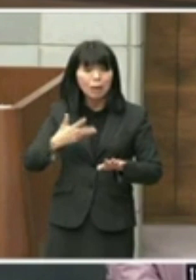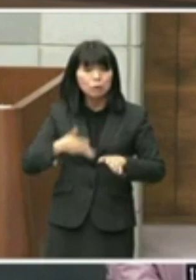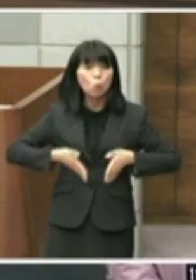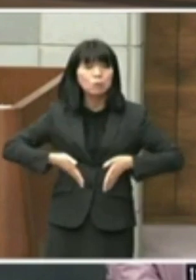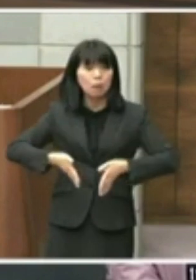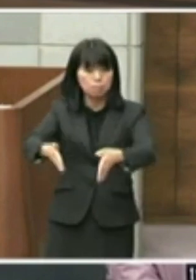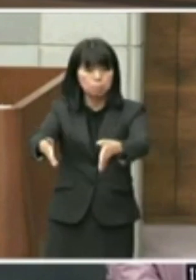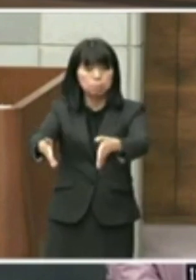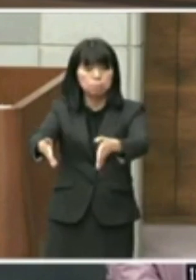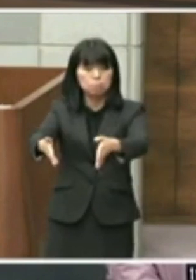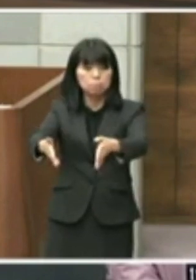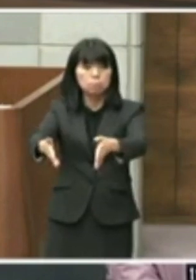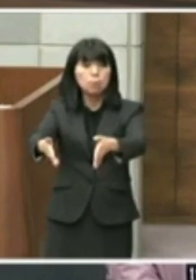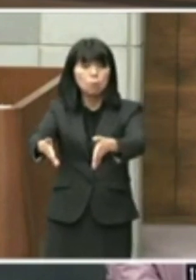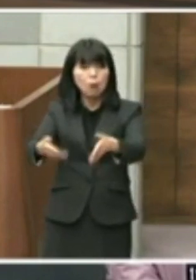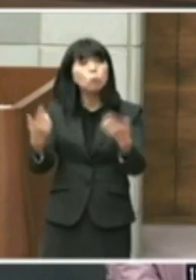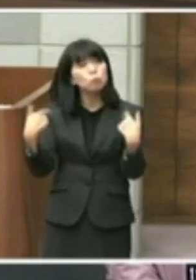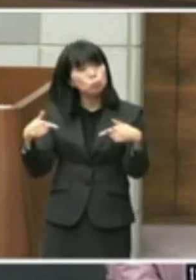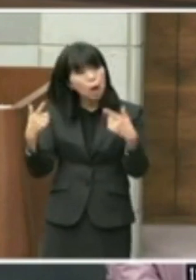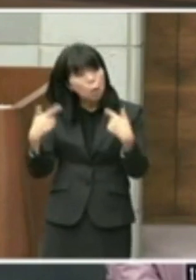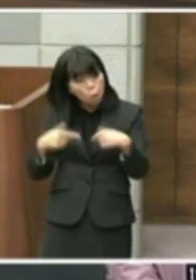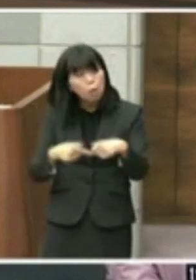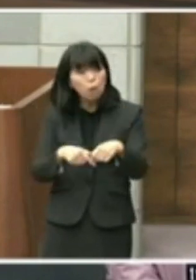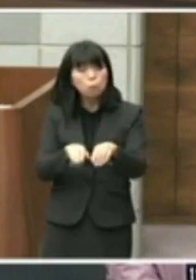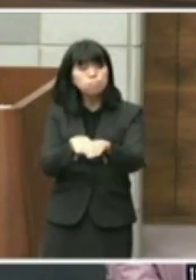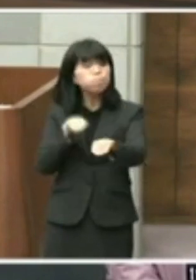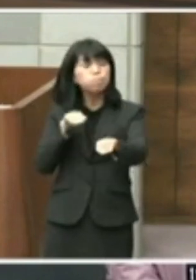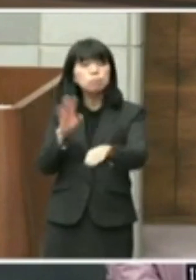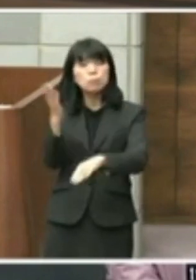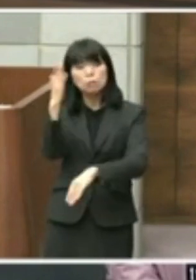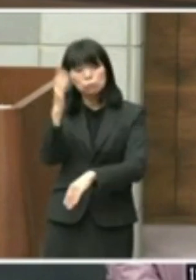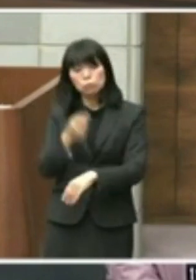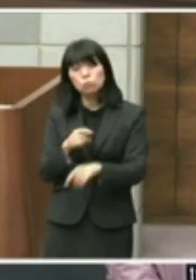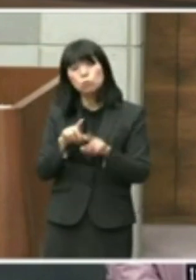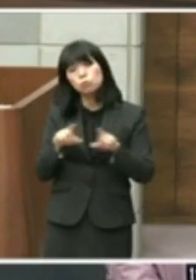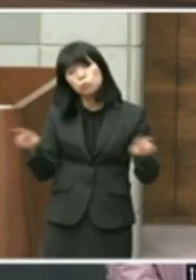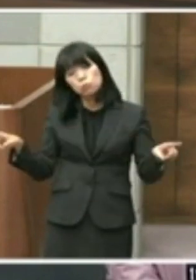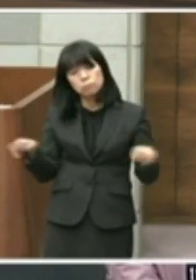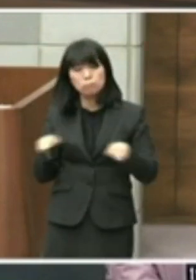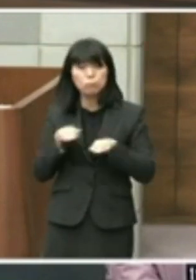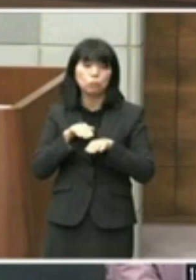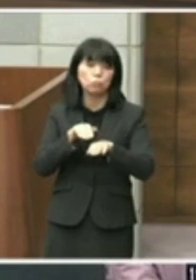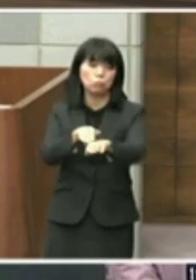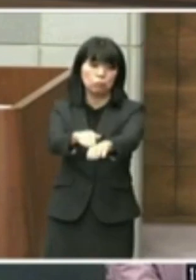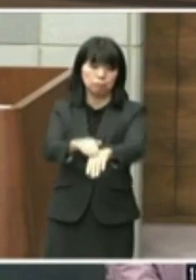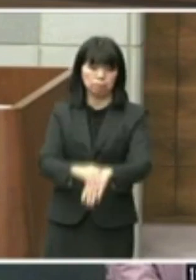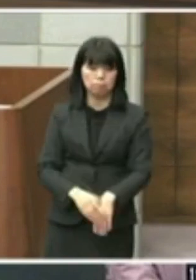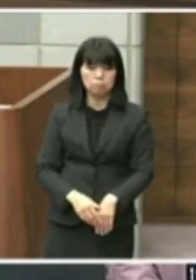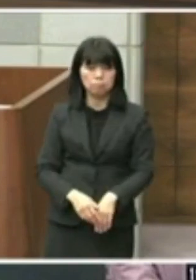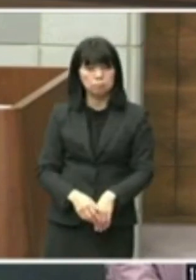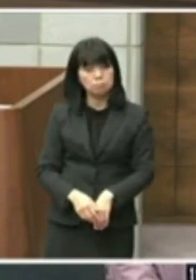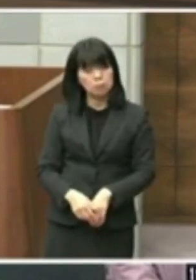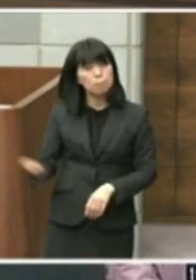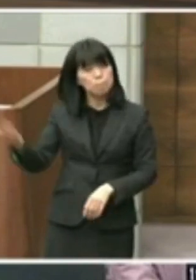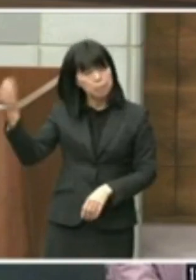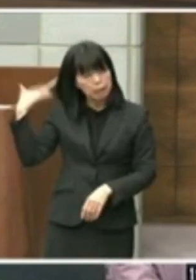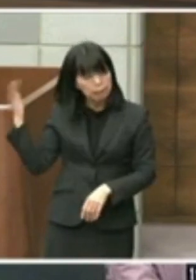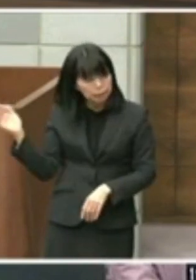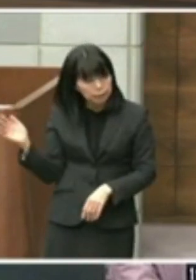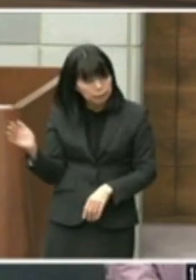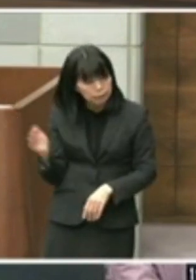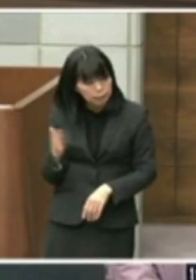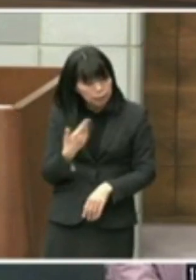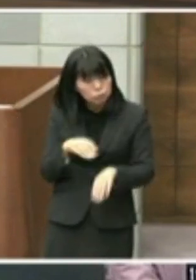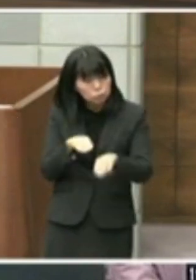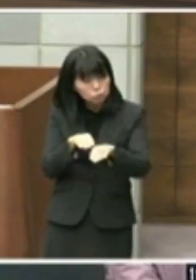はですね、普段はよく空いておりますけれども、かねてより定期的に渋滞が発生